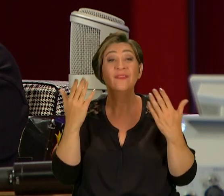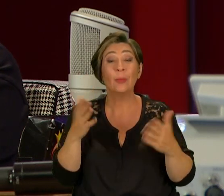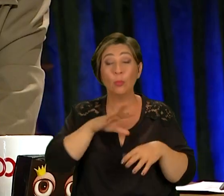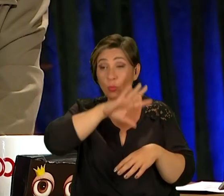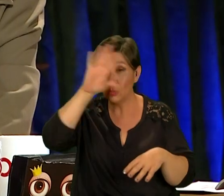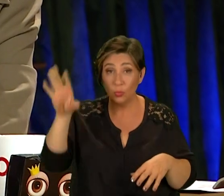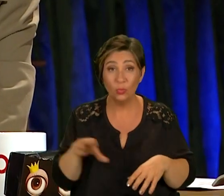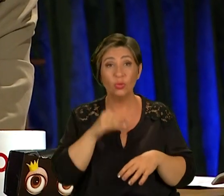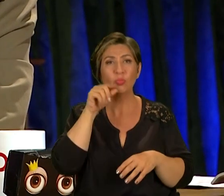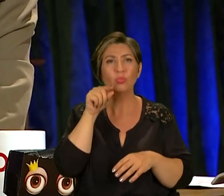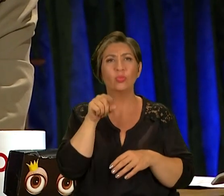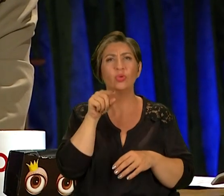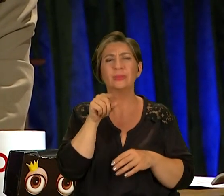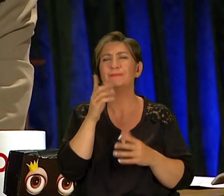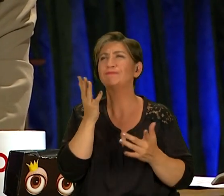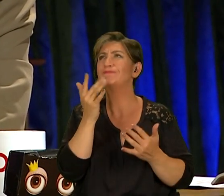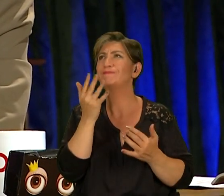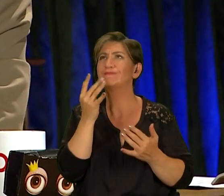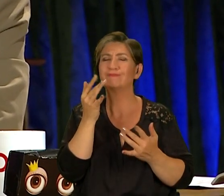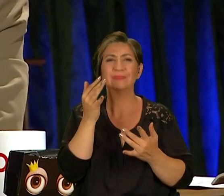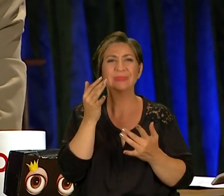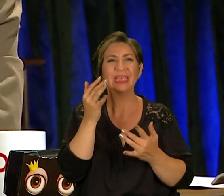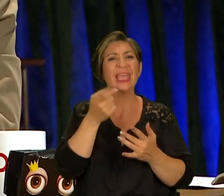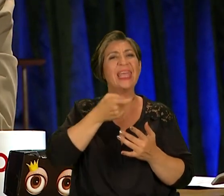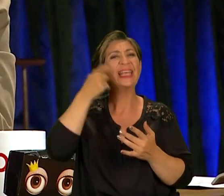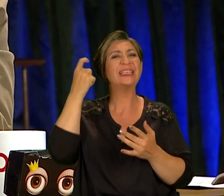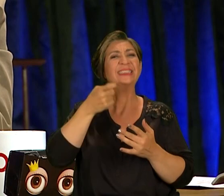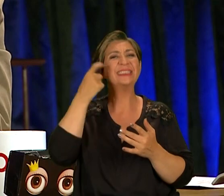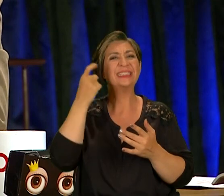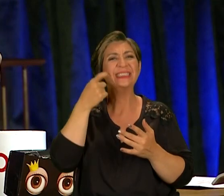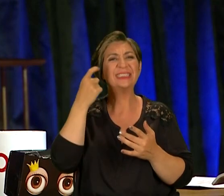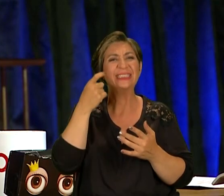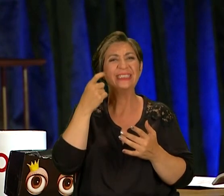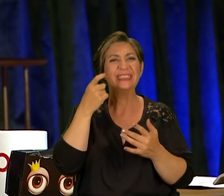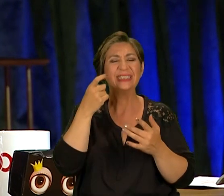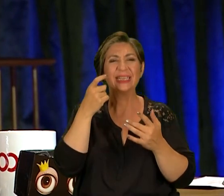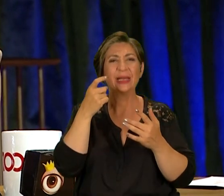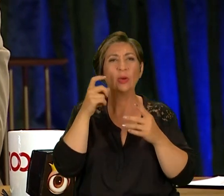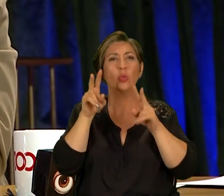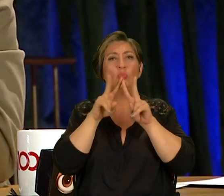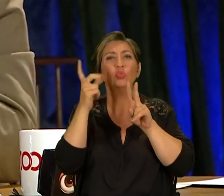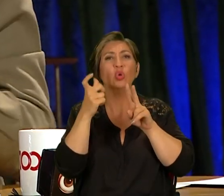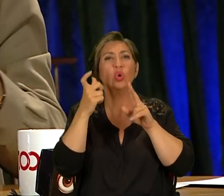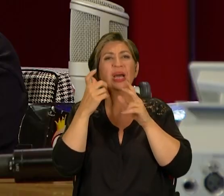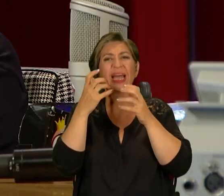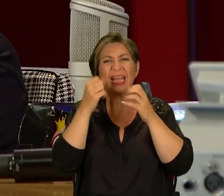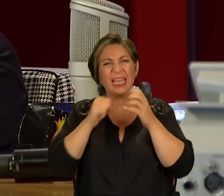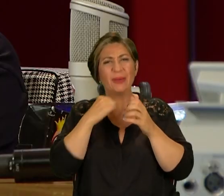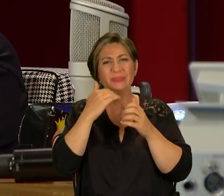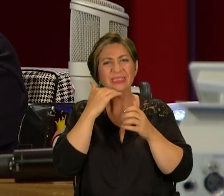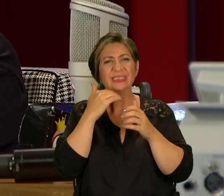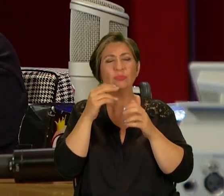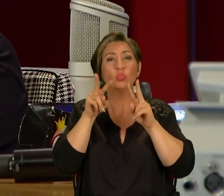bu... nasıl söyleyeyim sana? Eskiler kabızlık demezler, mum kabızlık derler. Bütün bu